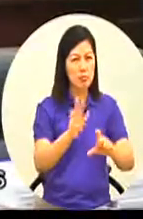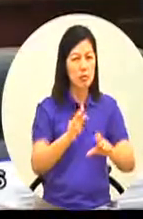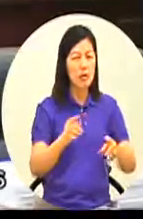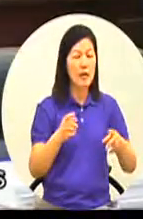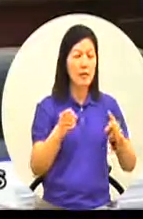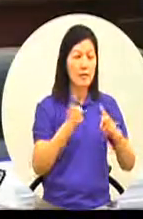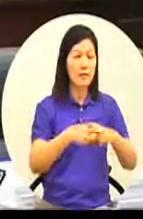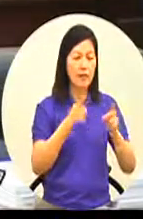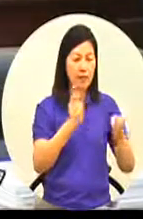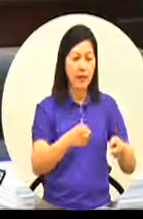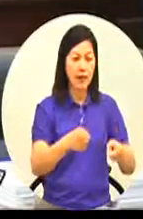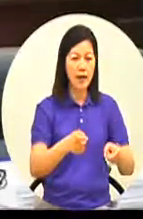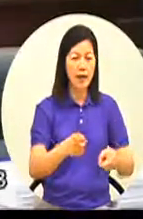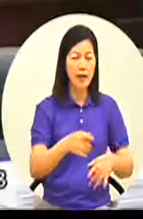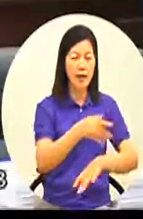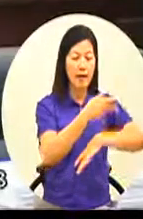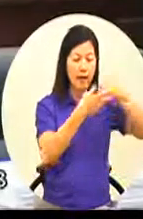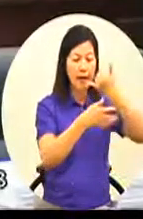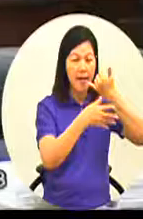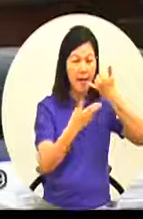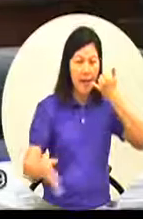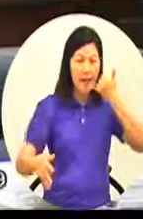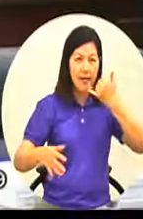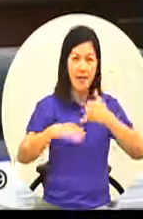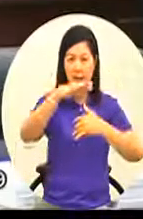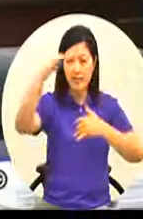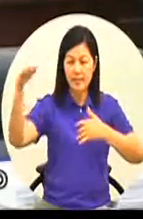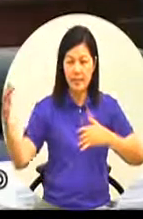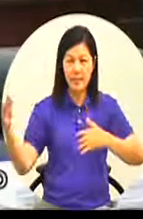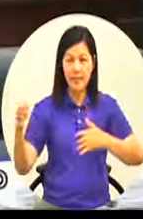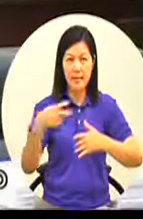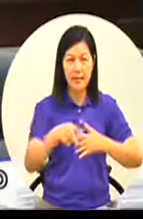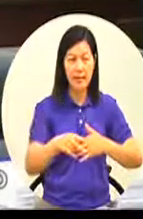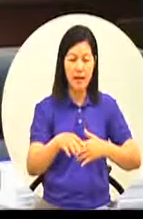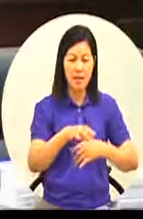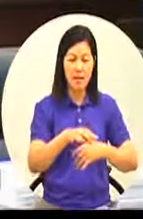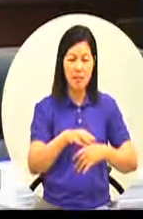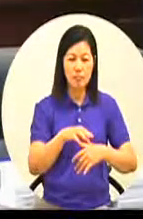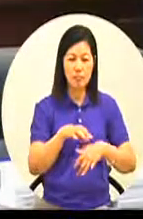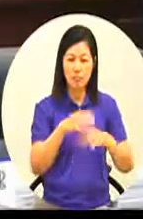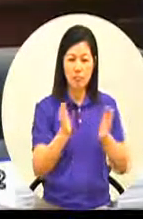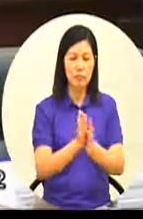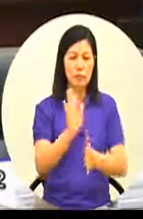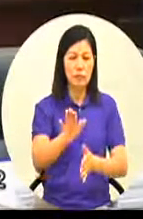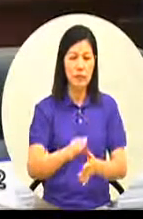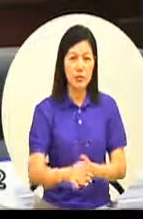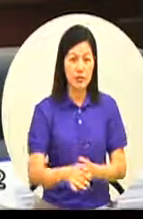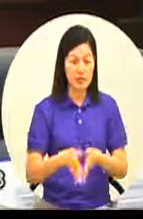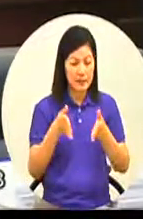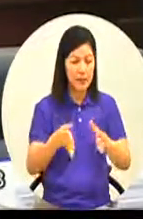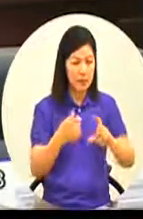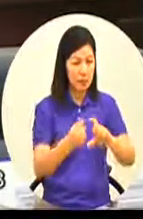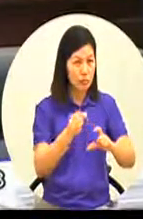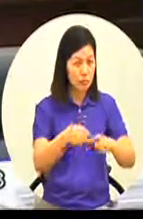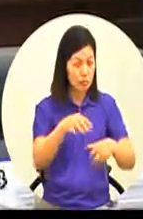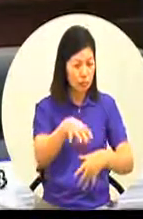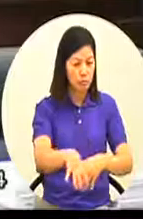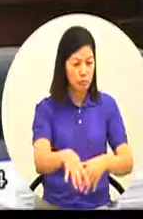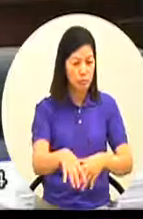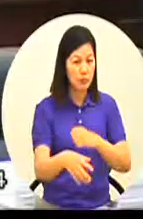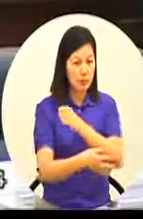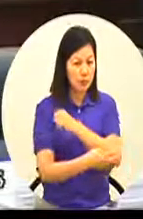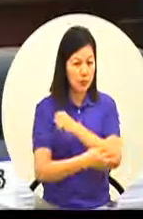也有空，也有山，好不好？每个地方的环境不一样，那针对你只是针对区公所里面的行政人员，就